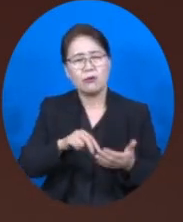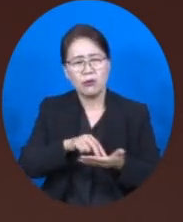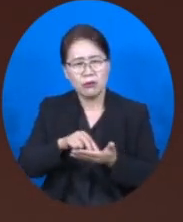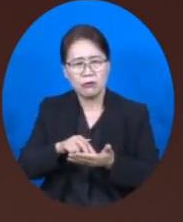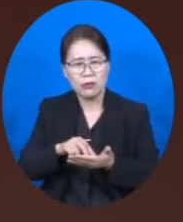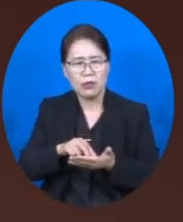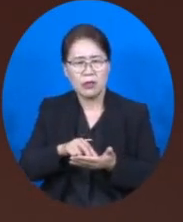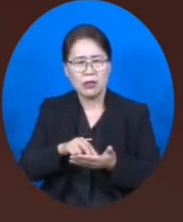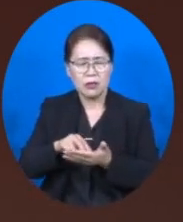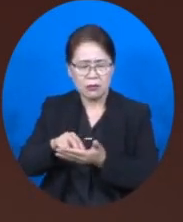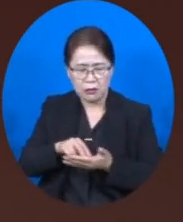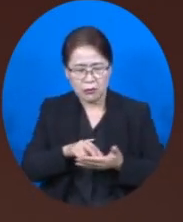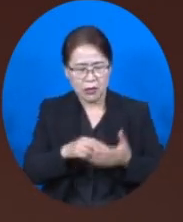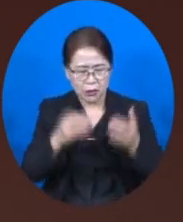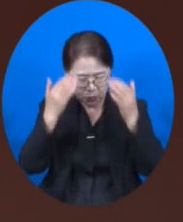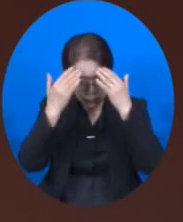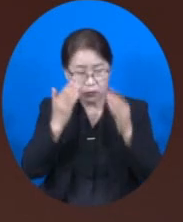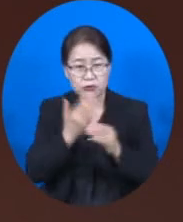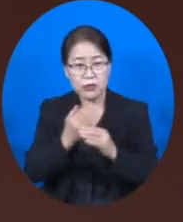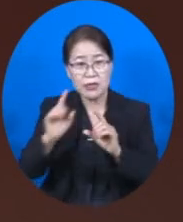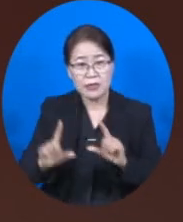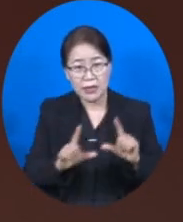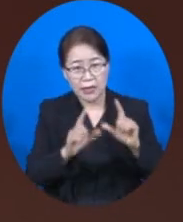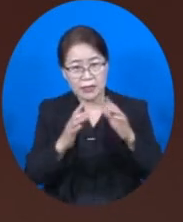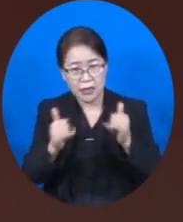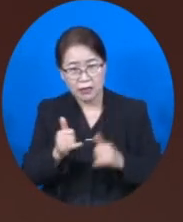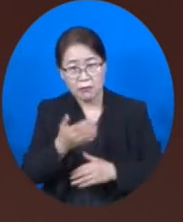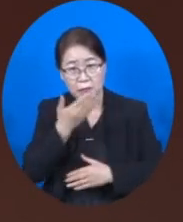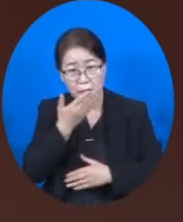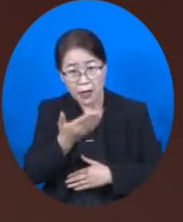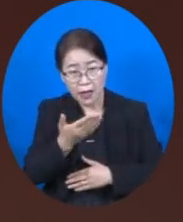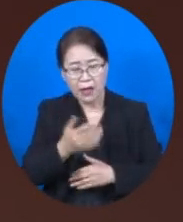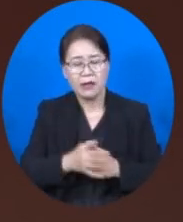외로움과 고독 속에 살아가는 분이 계십니까